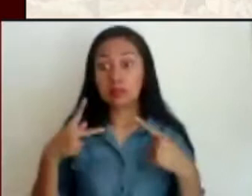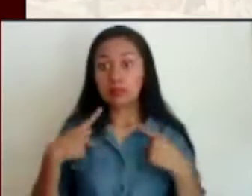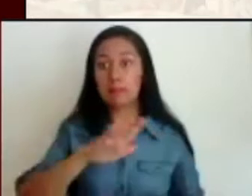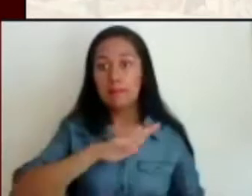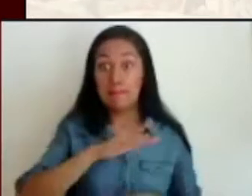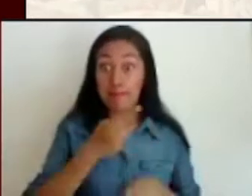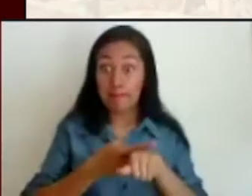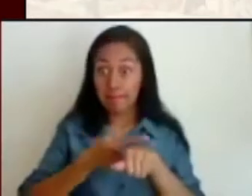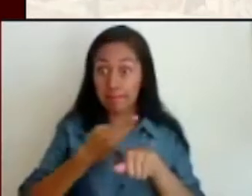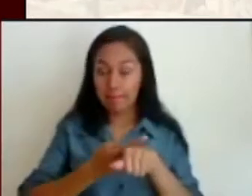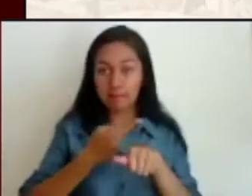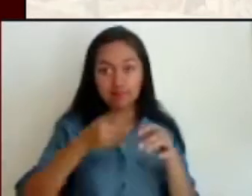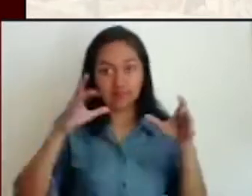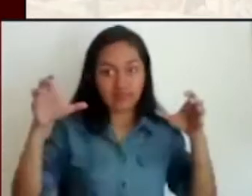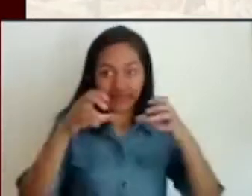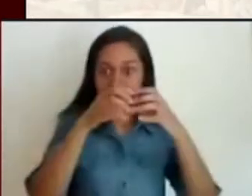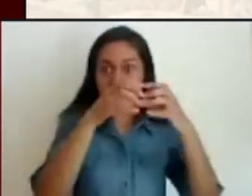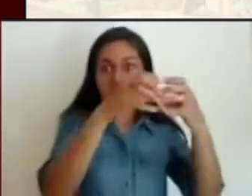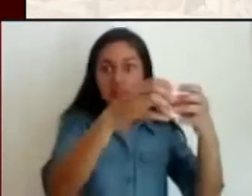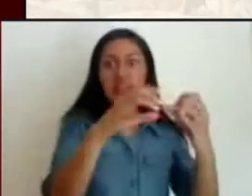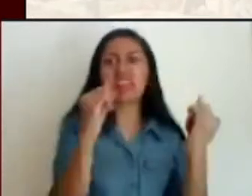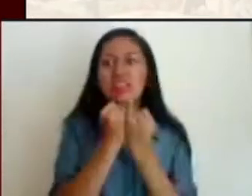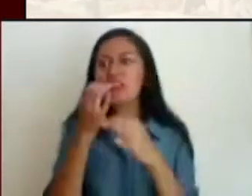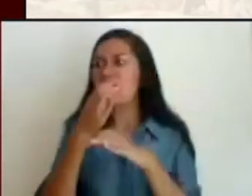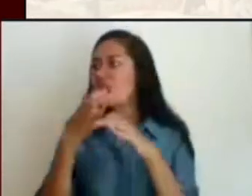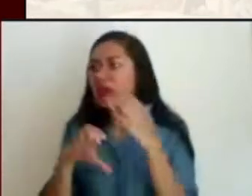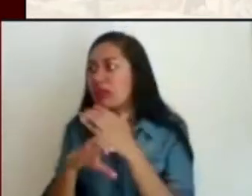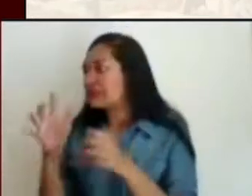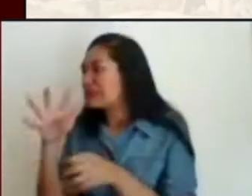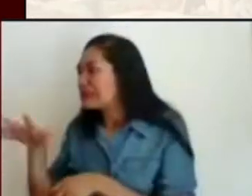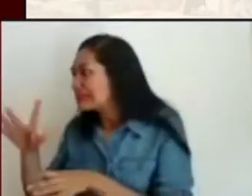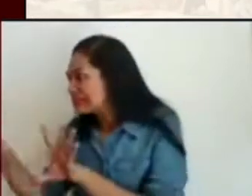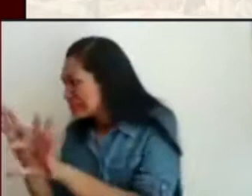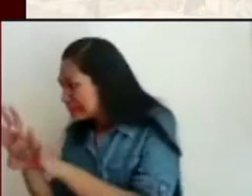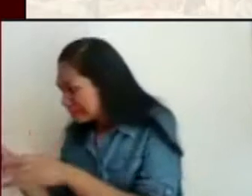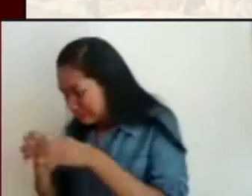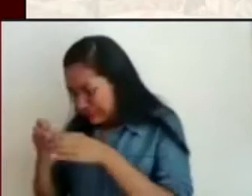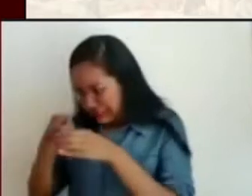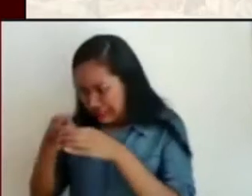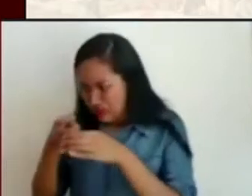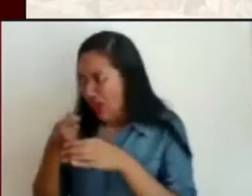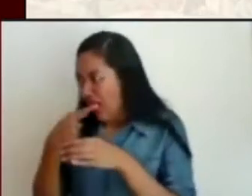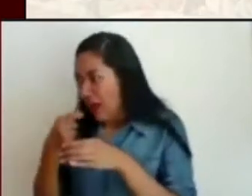tratamiento con todo lo que encontraron a la mano, atacar la enfermedad.